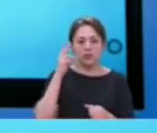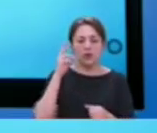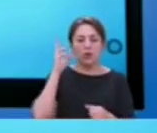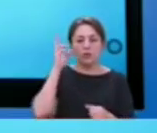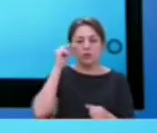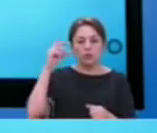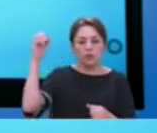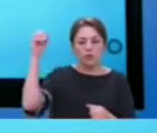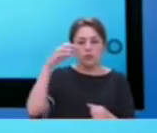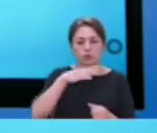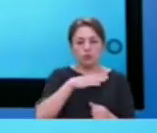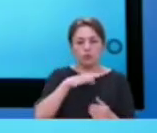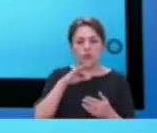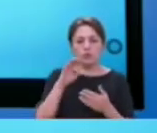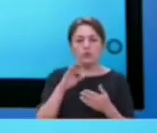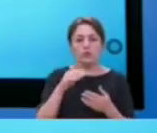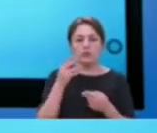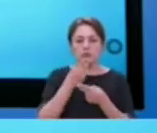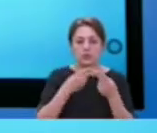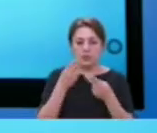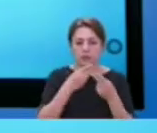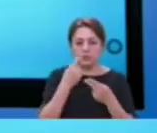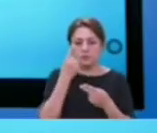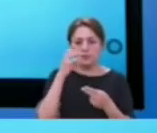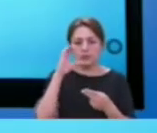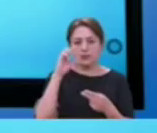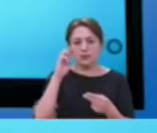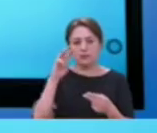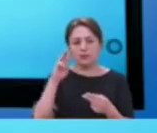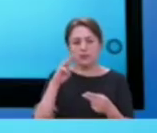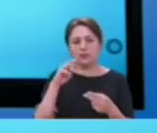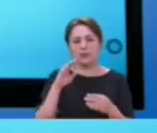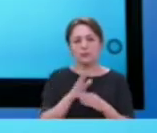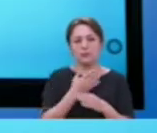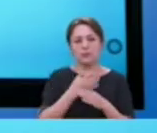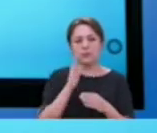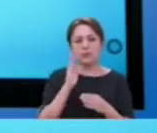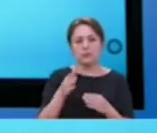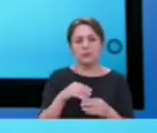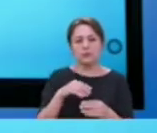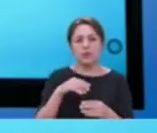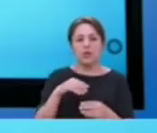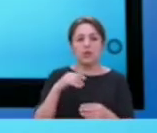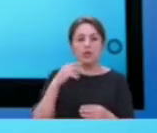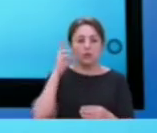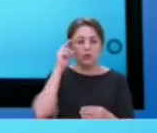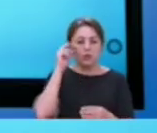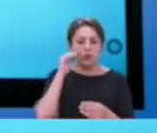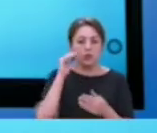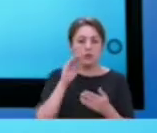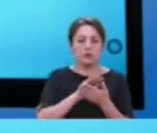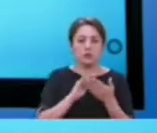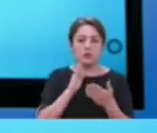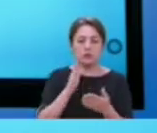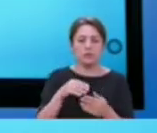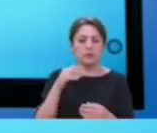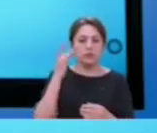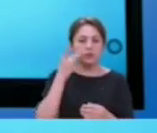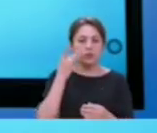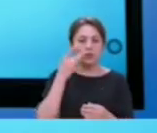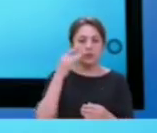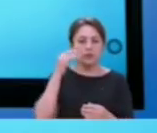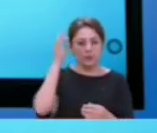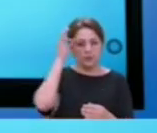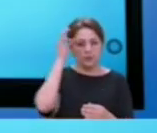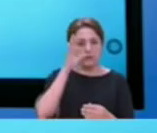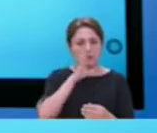1 sm dan qilib bo'lmalarga ajratib olamiz. Sonlarni qo'yib chiqamiz. Doim yodingizda bo'lsin.